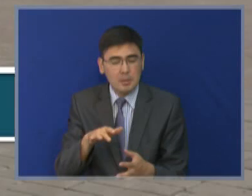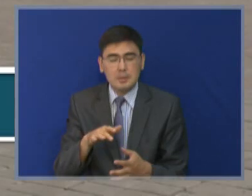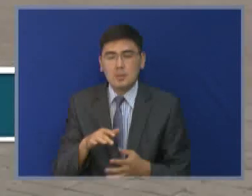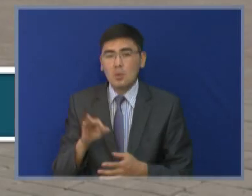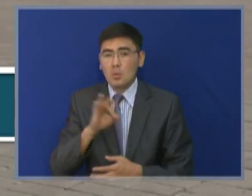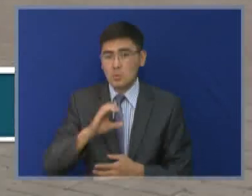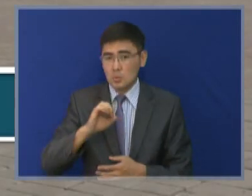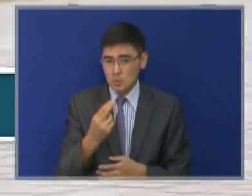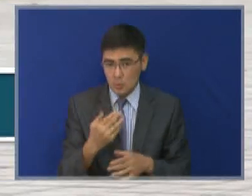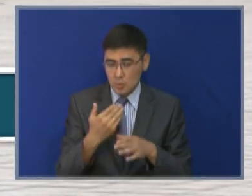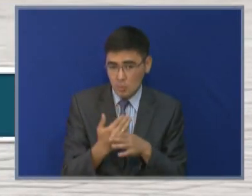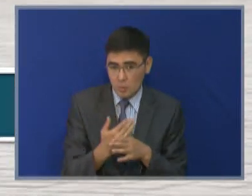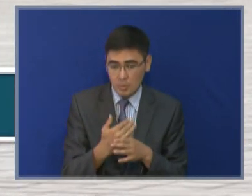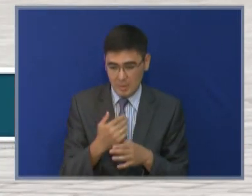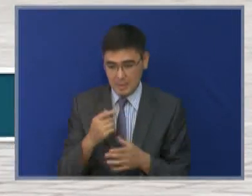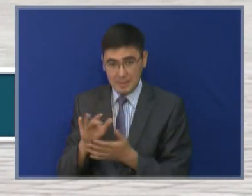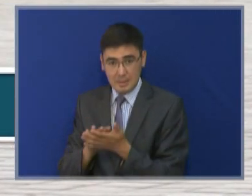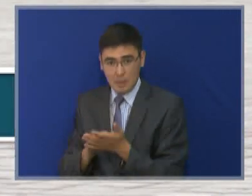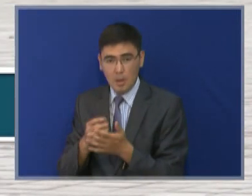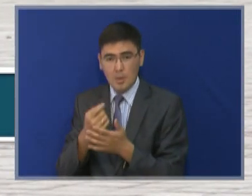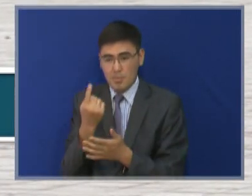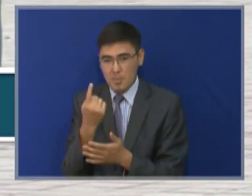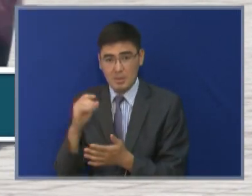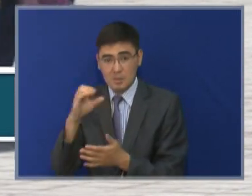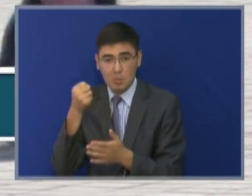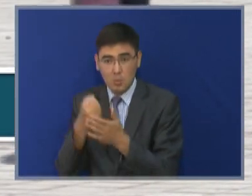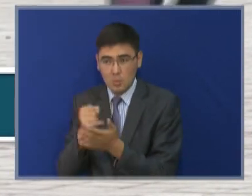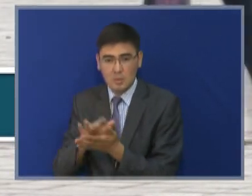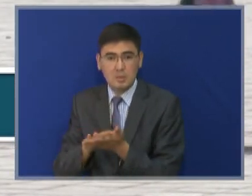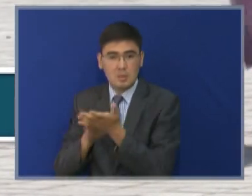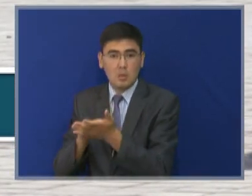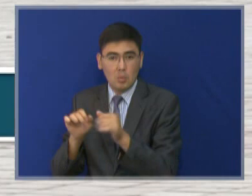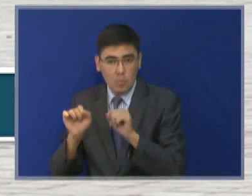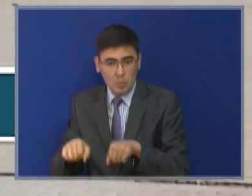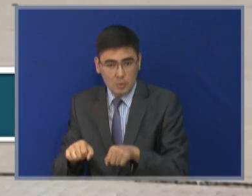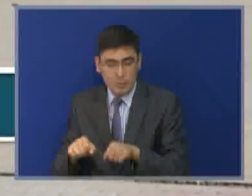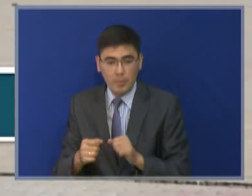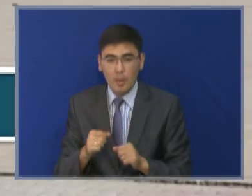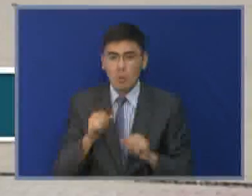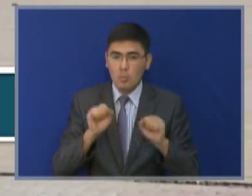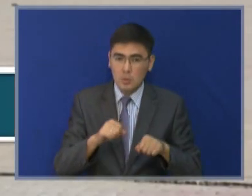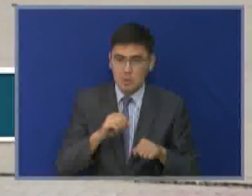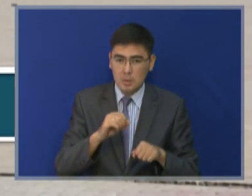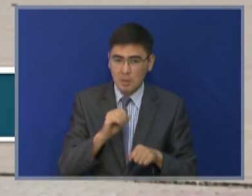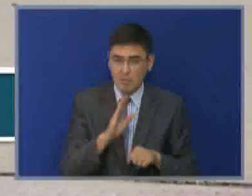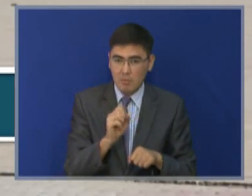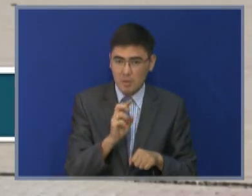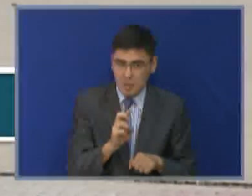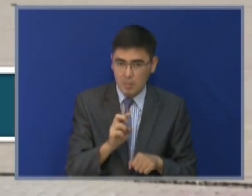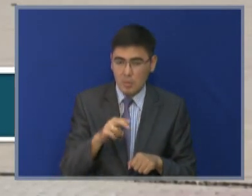төлем алуға өтінішті ағымдағы жылдың бірінші қыркүйегіне дейін беру қажет. Мұны электрондық үкімет